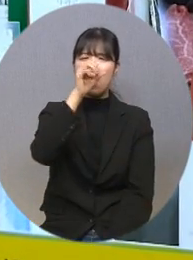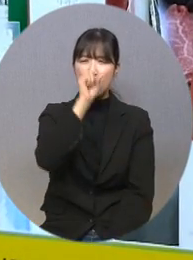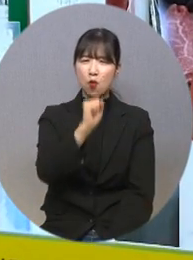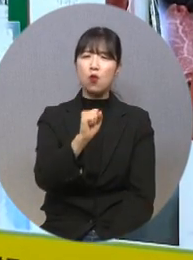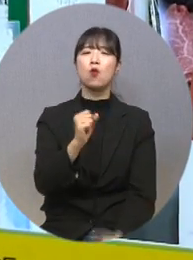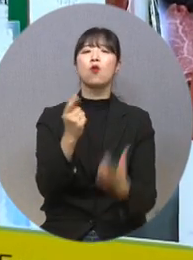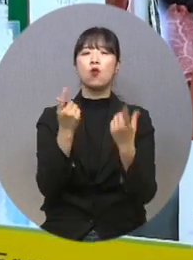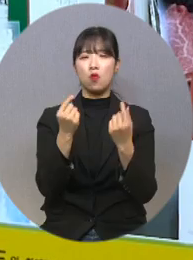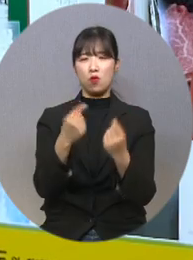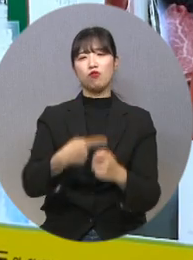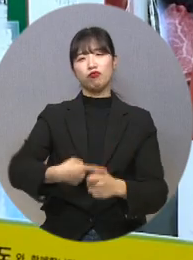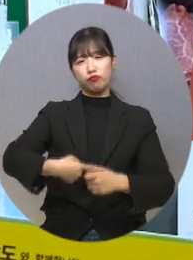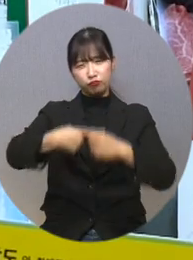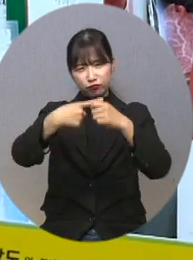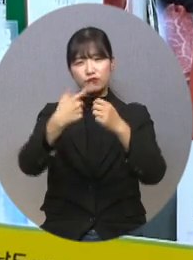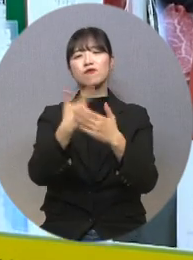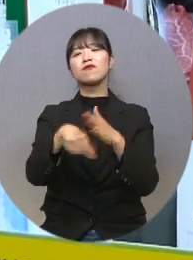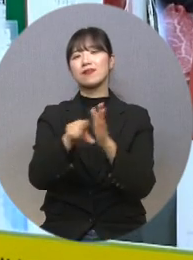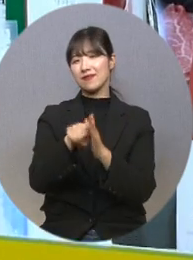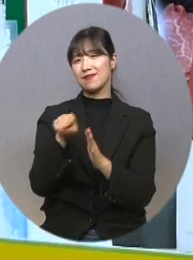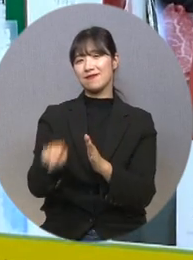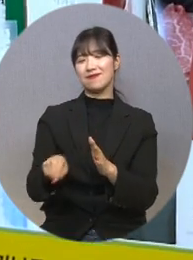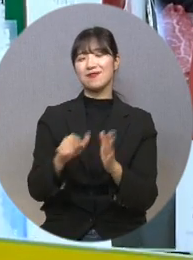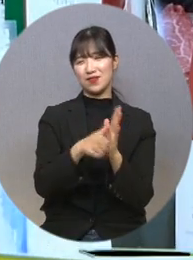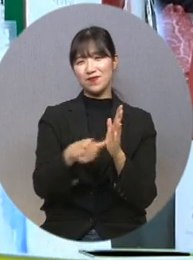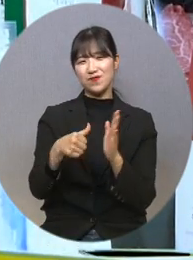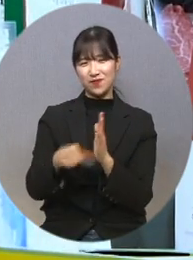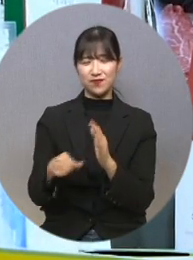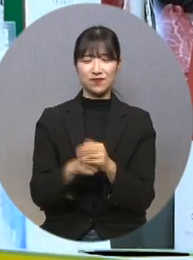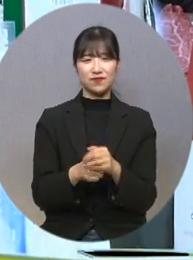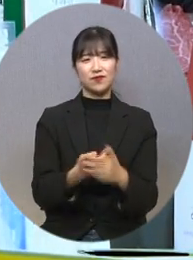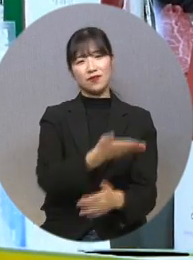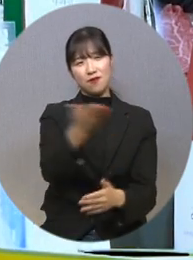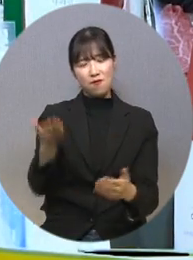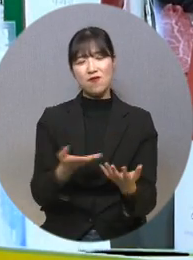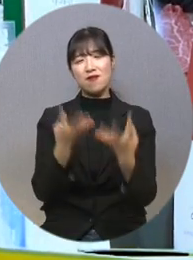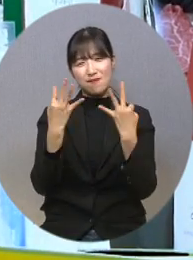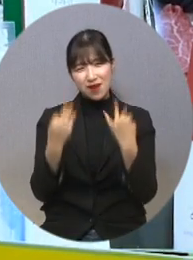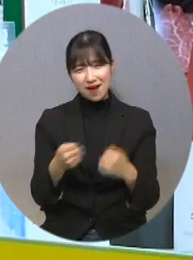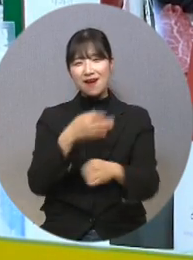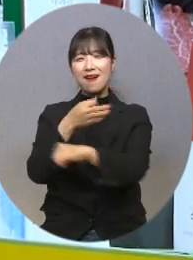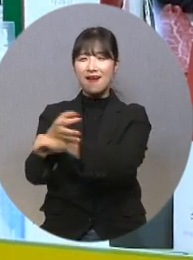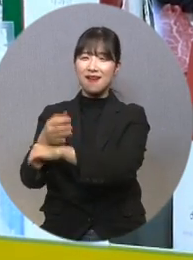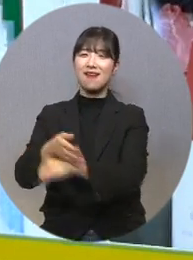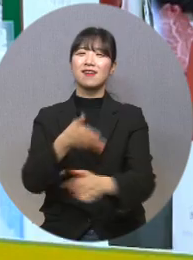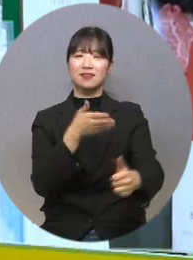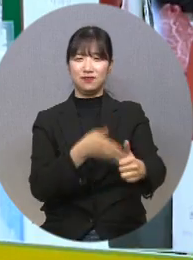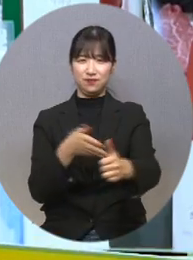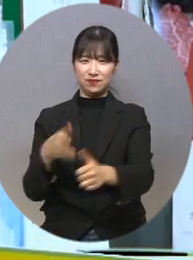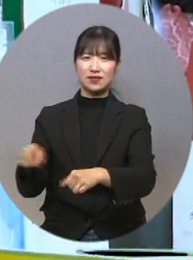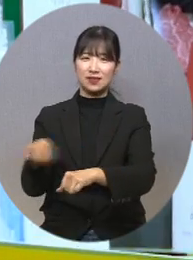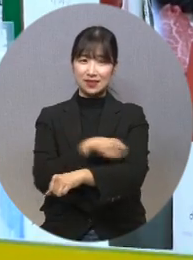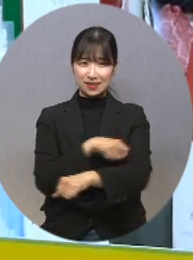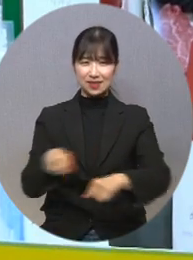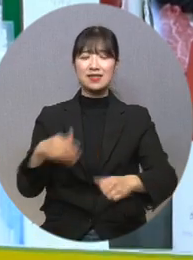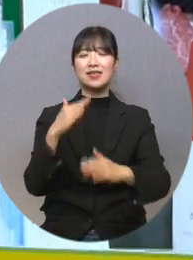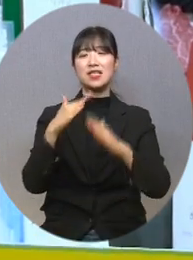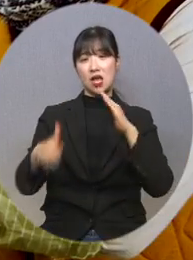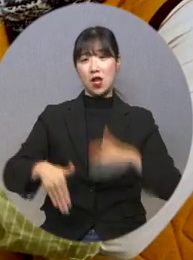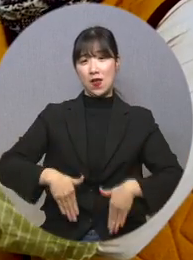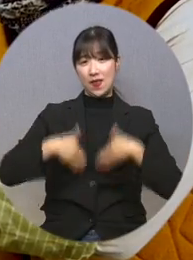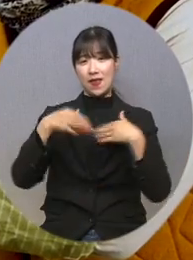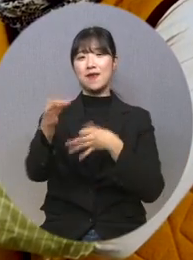하는 한평군의 농산물입니다. 우리 소비자 여러분들 많이 이용해 주시기 바랍니다. 특히 남도장터에